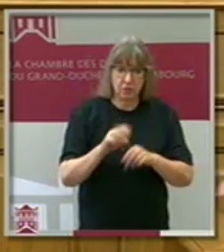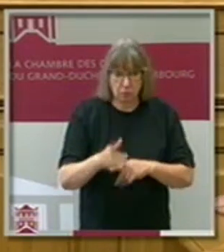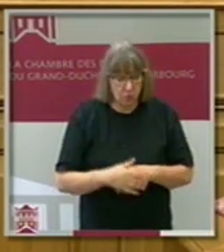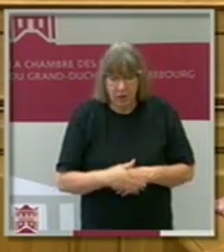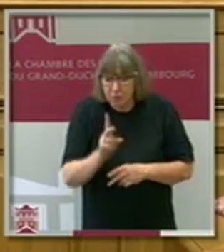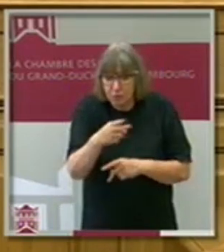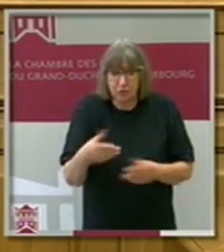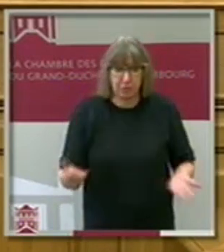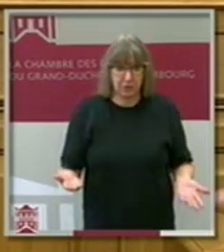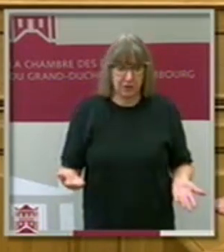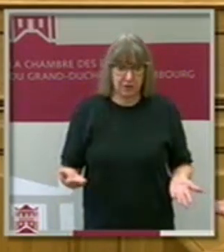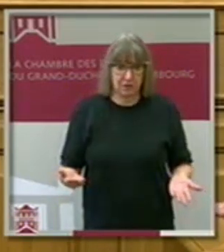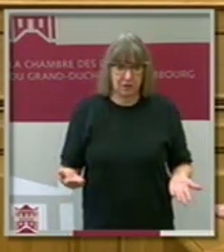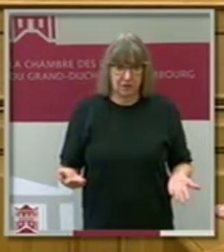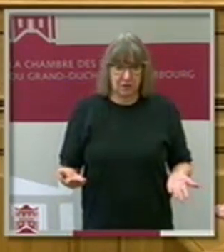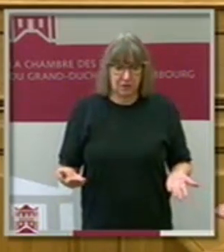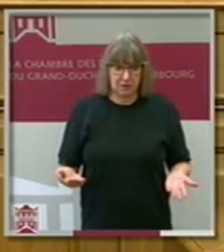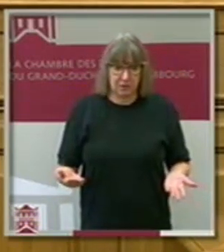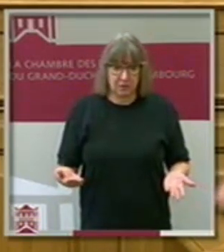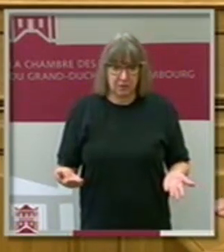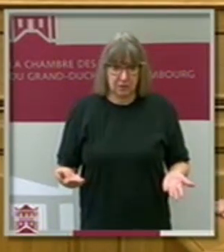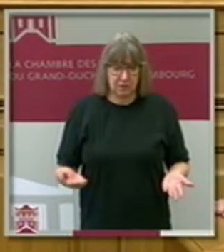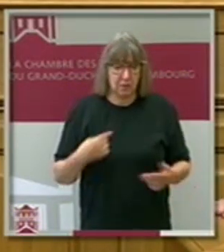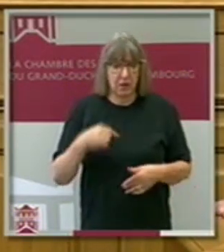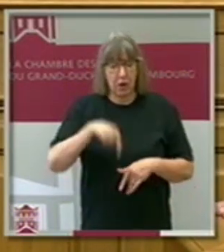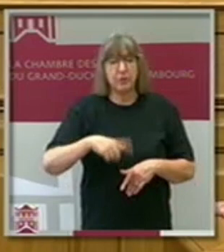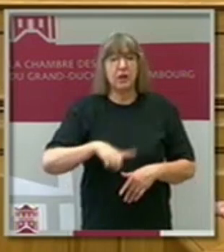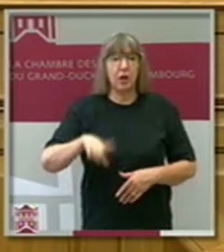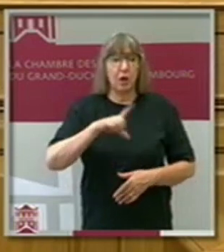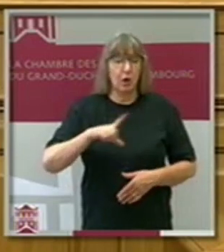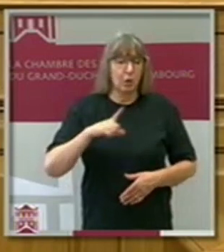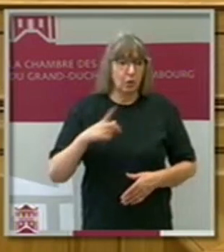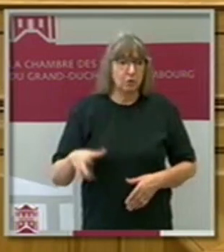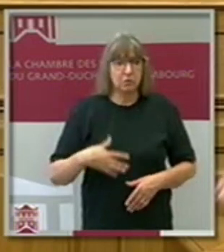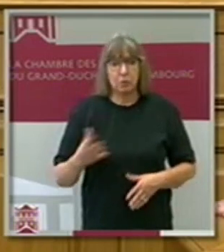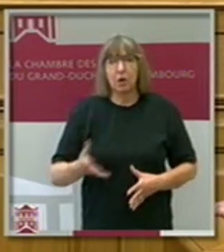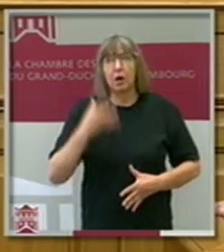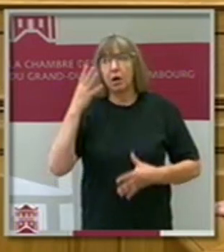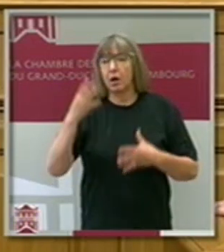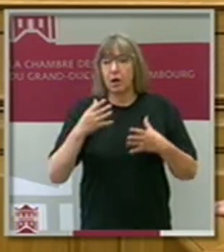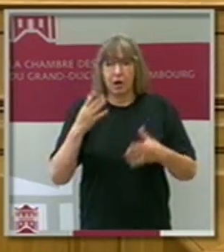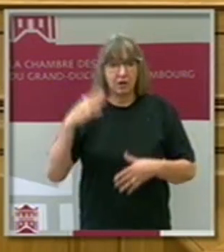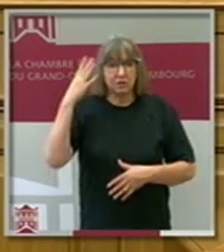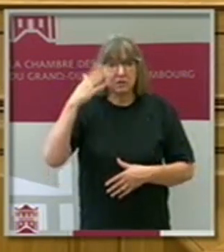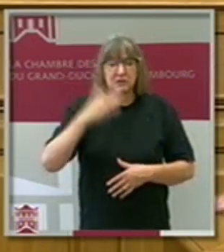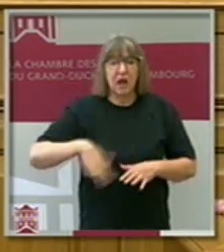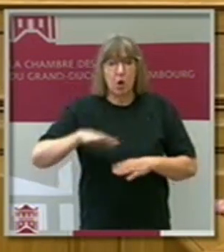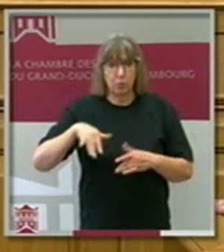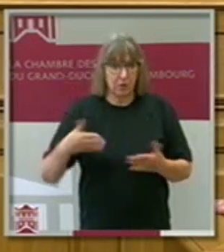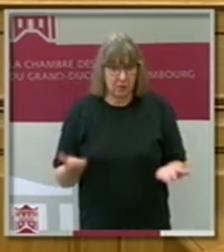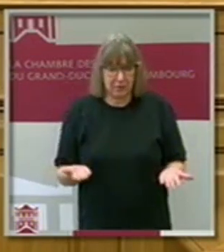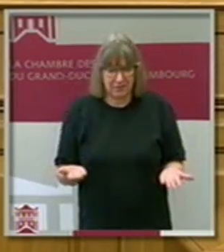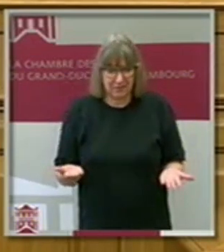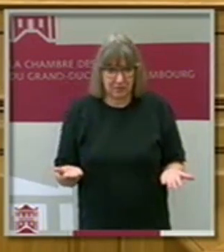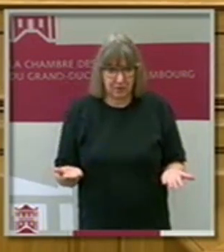Selektiv vorgehen, zum Beispiel bei der Sozialpolitik, nicht mal der Strenze wird lanzen. Vielleicht auch lehren zu verzichten. Bis ein Mann